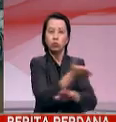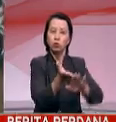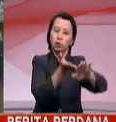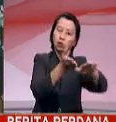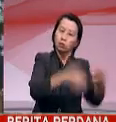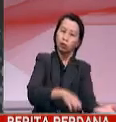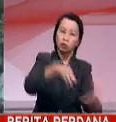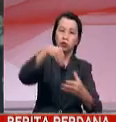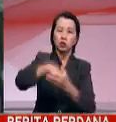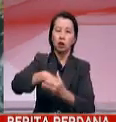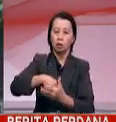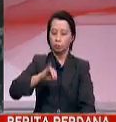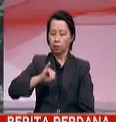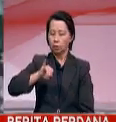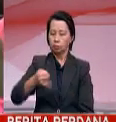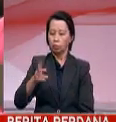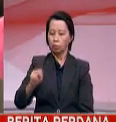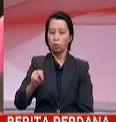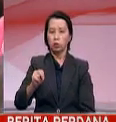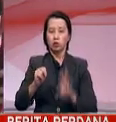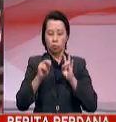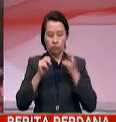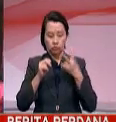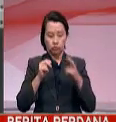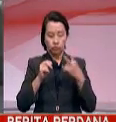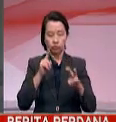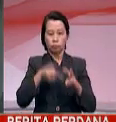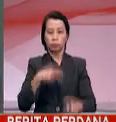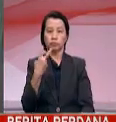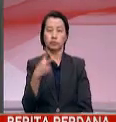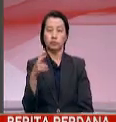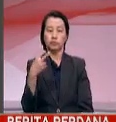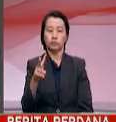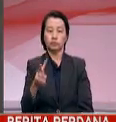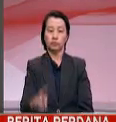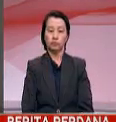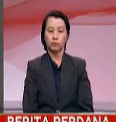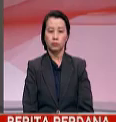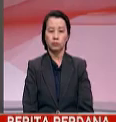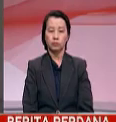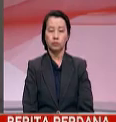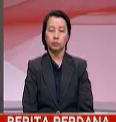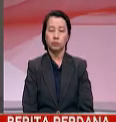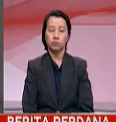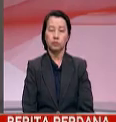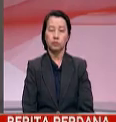Institut Jantung Negara IJN pada 17 Disember.